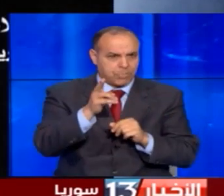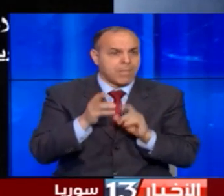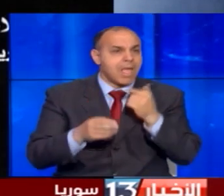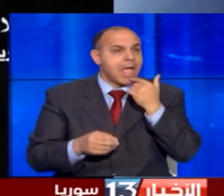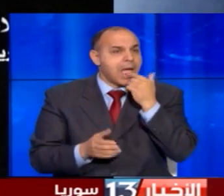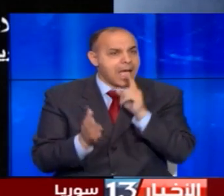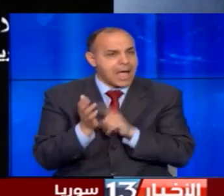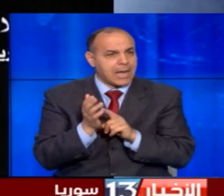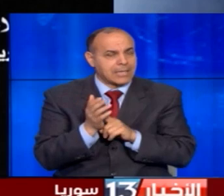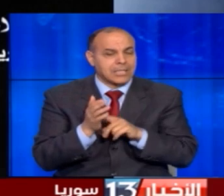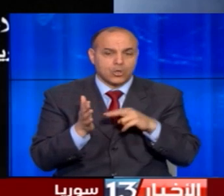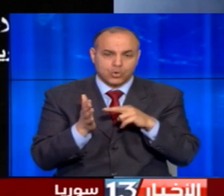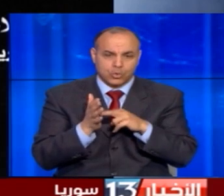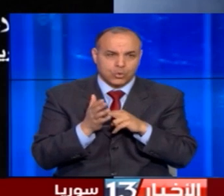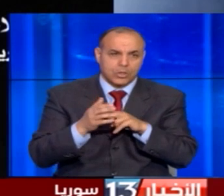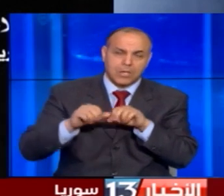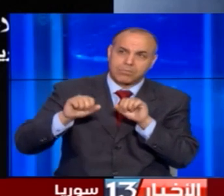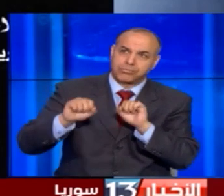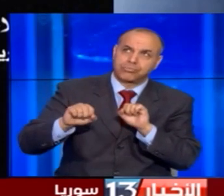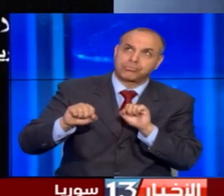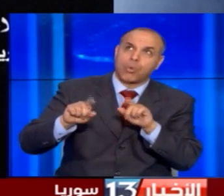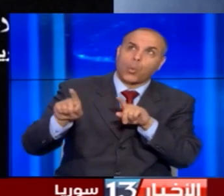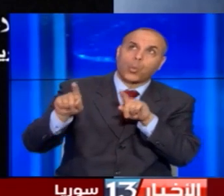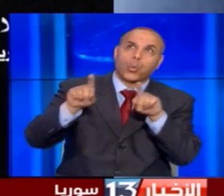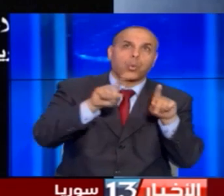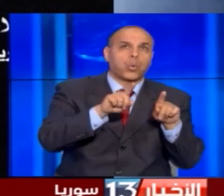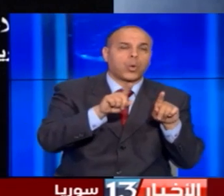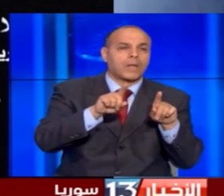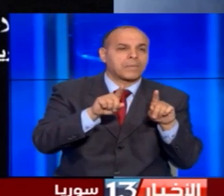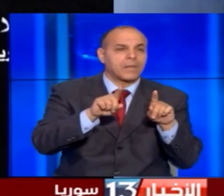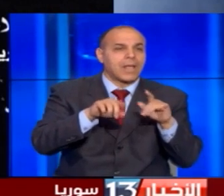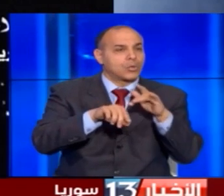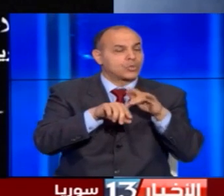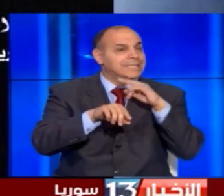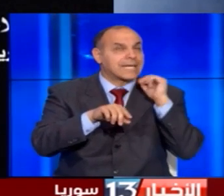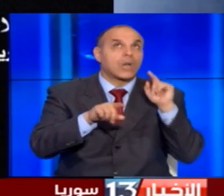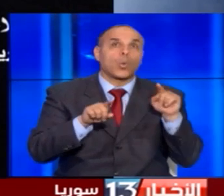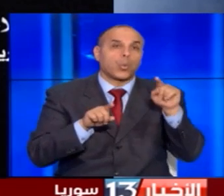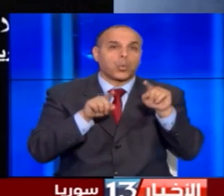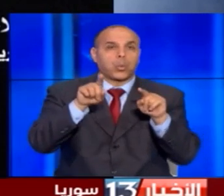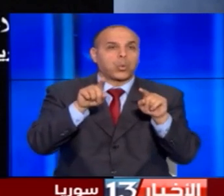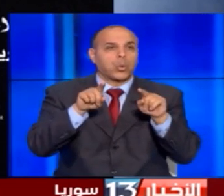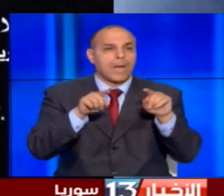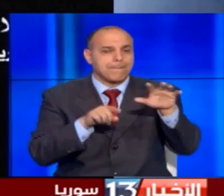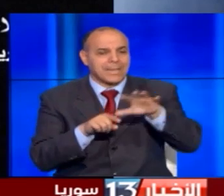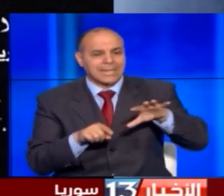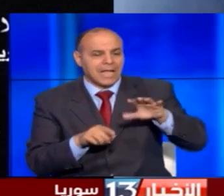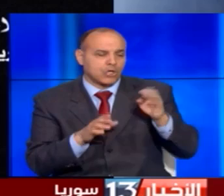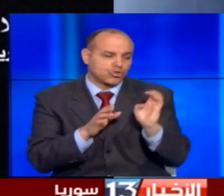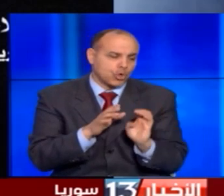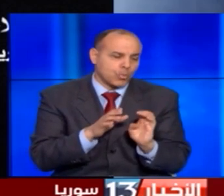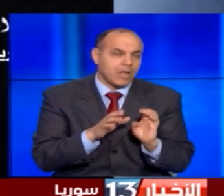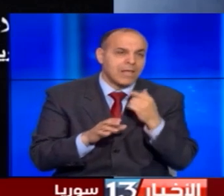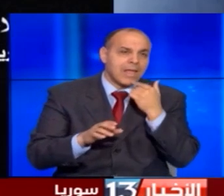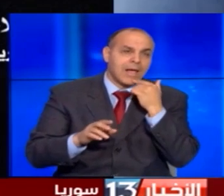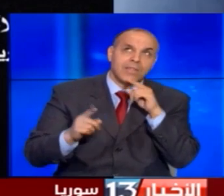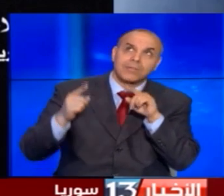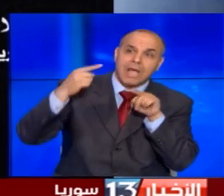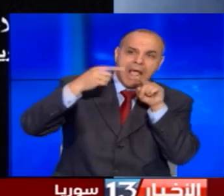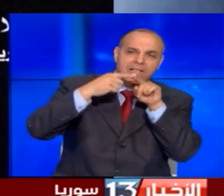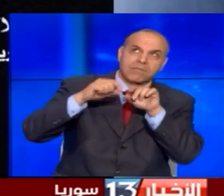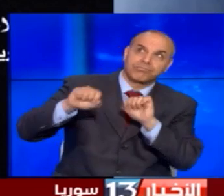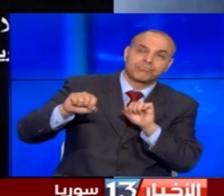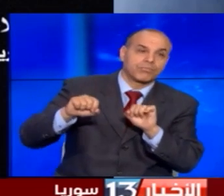وقد أكدت دمشق اعتراض منظومة دفاعها الجوي للهجوم الإسرائيلي الذي استهدف المنطقة الجنوبية ومنعه من تحقيق